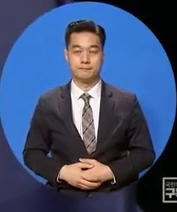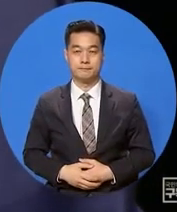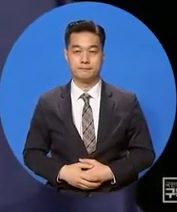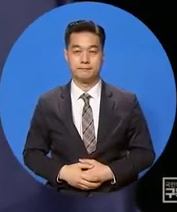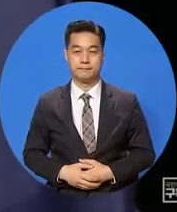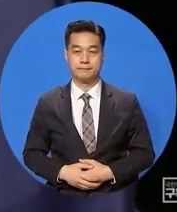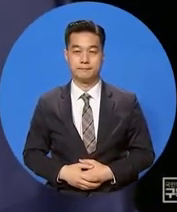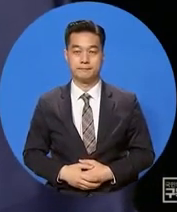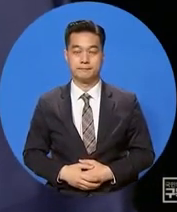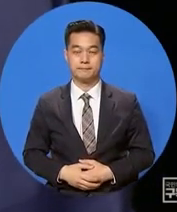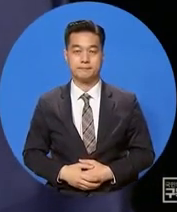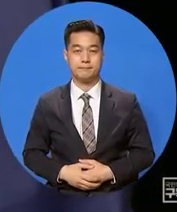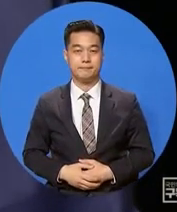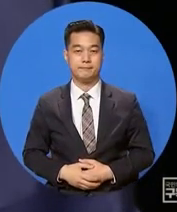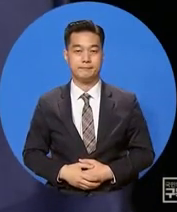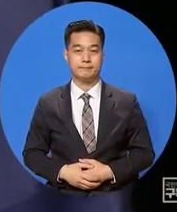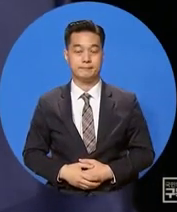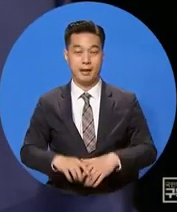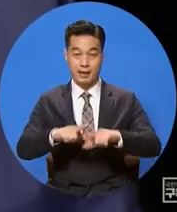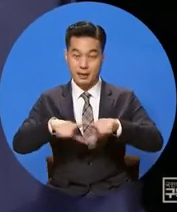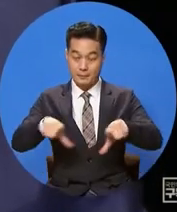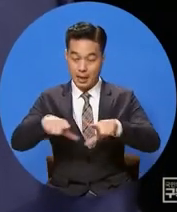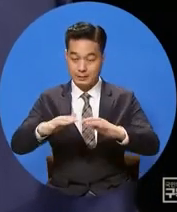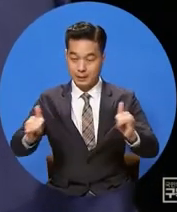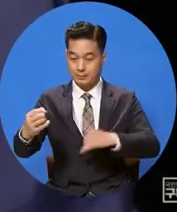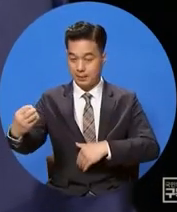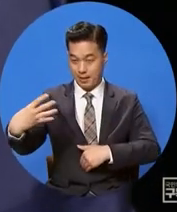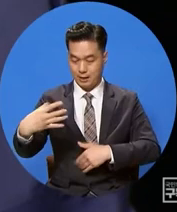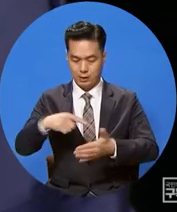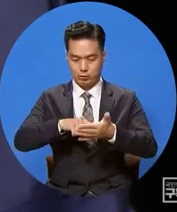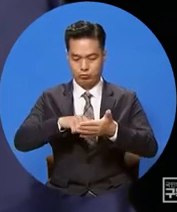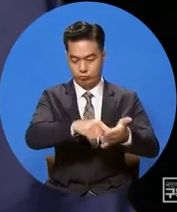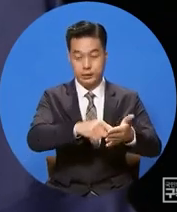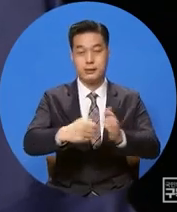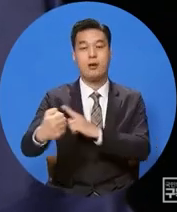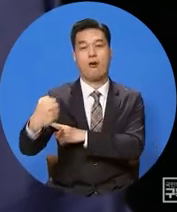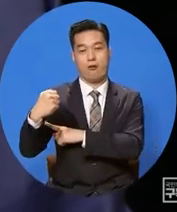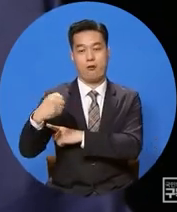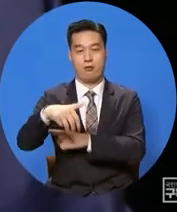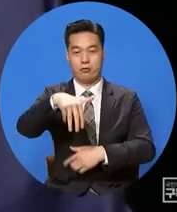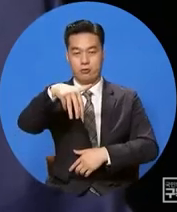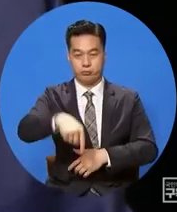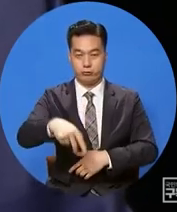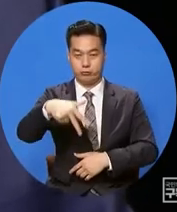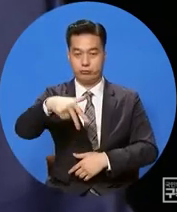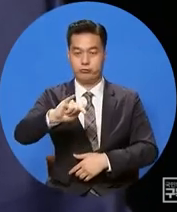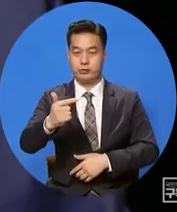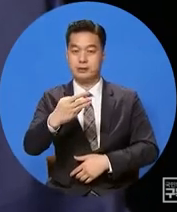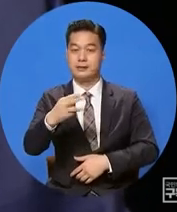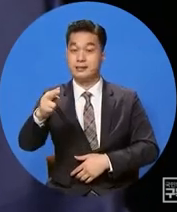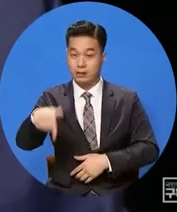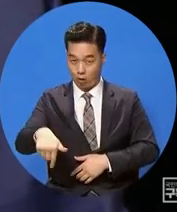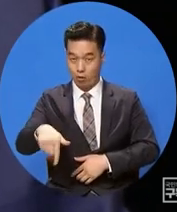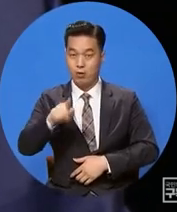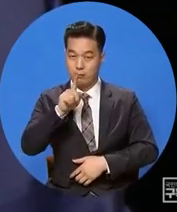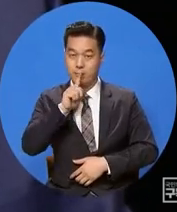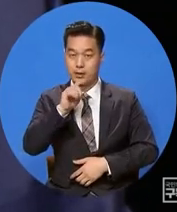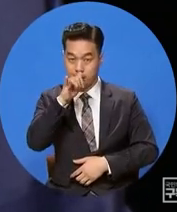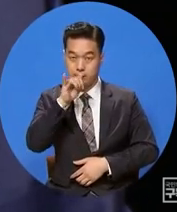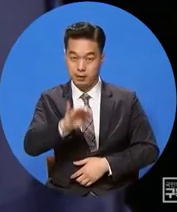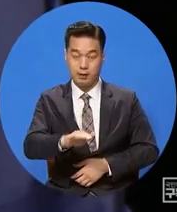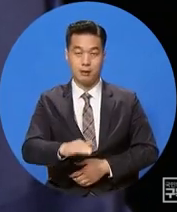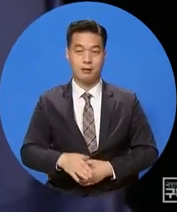뭐 통상 사람들이 얘기하는 추진력이라고 하는데 저는